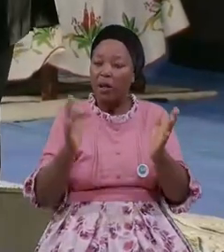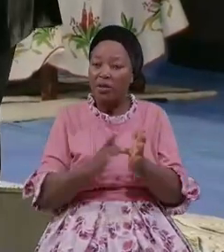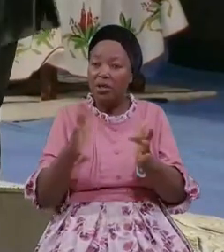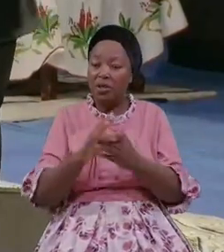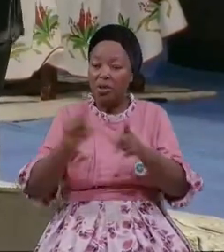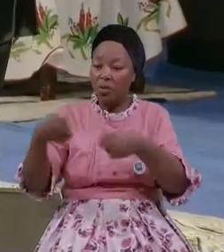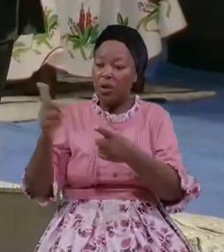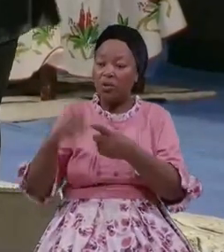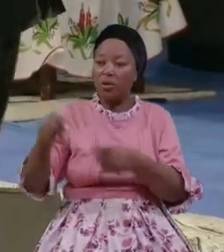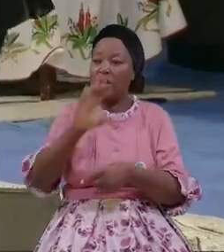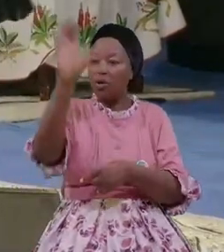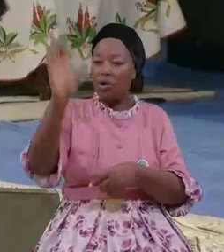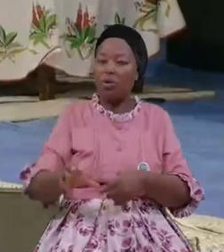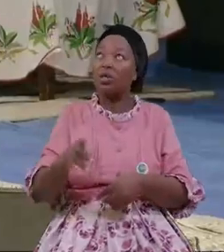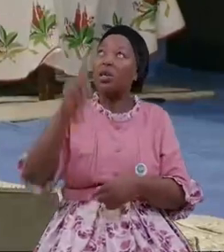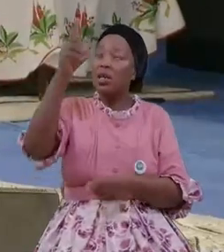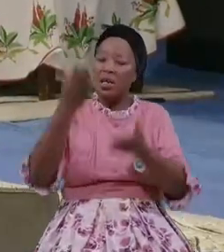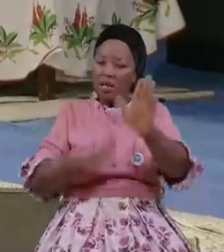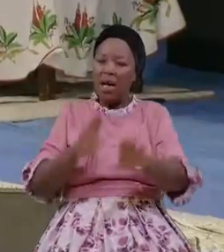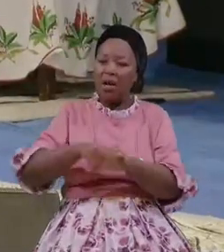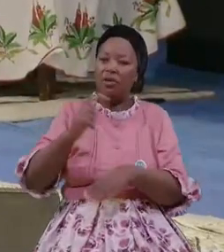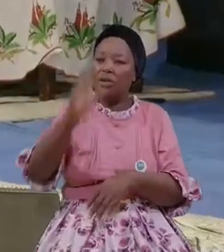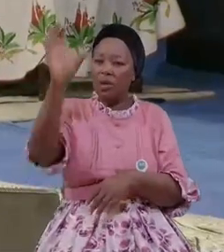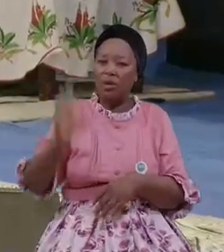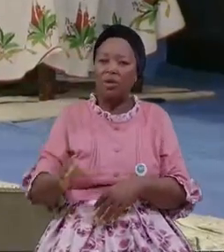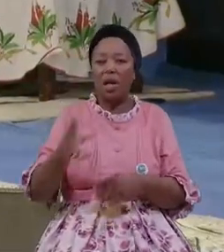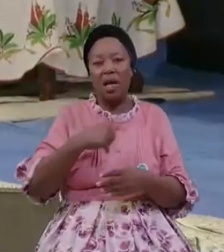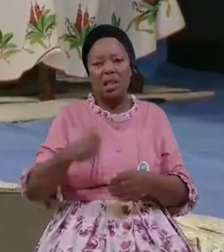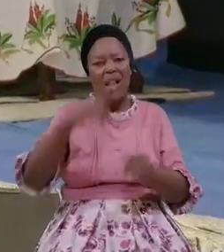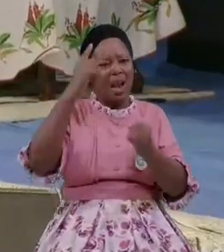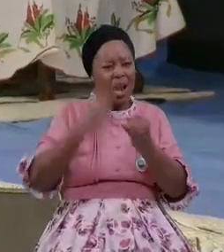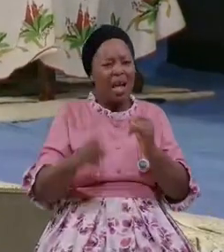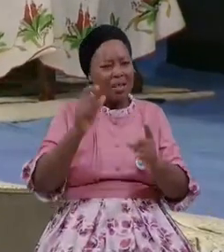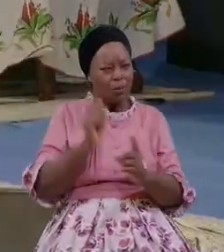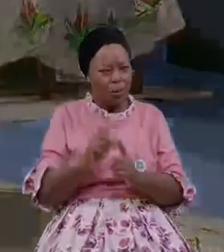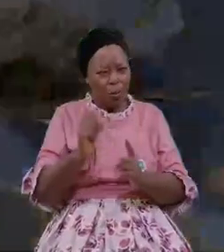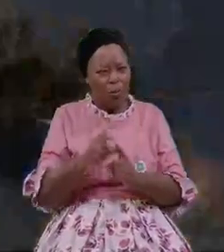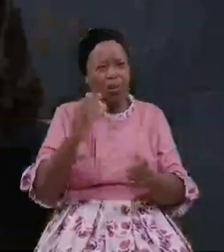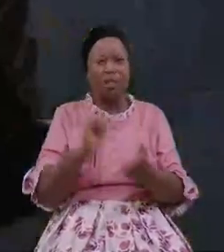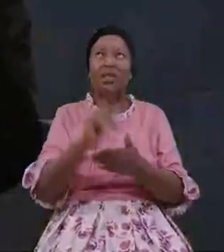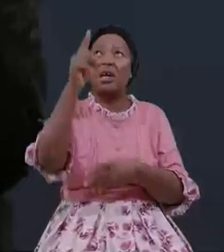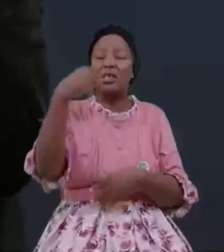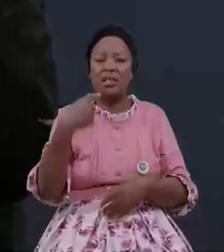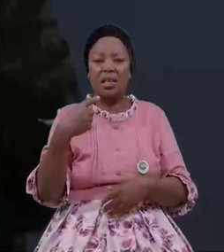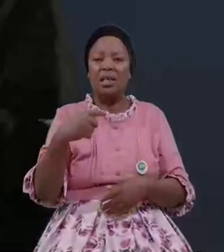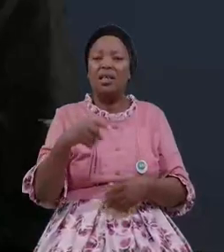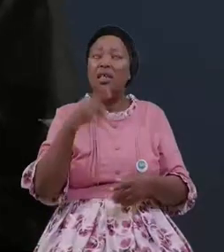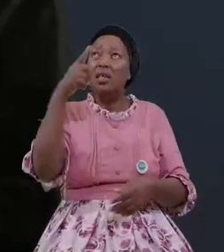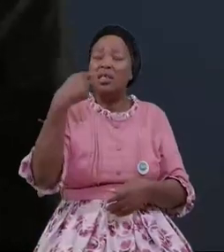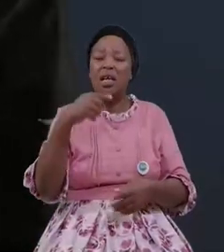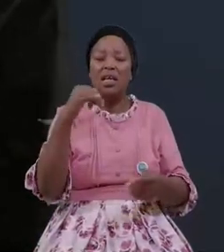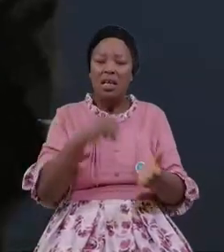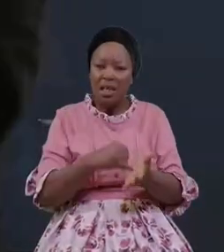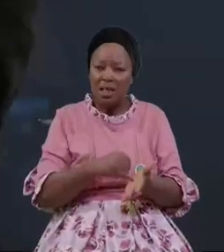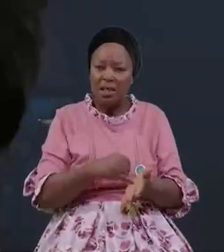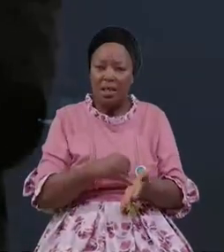est allé à la croix il est mort à la croix et le la dernière parole qu'il a dit il a dit